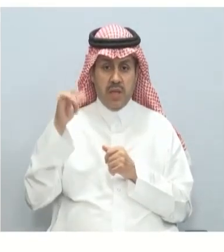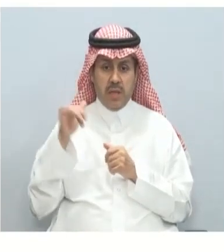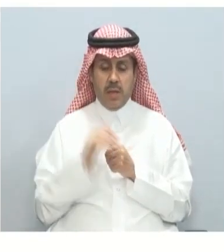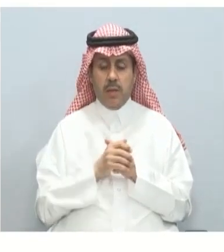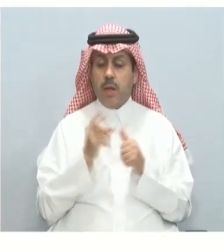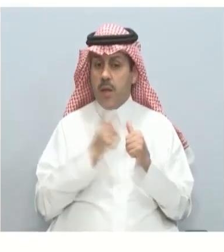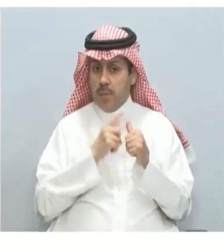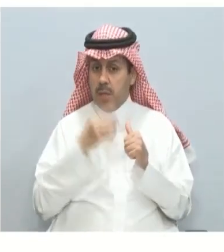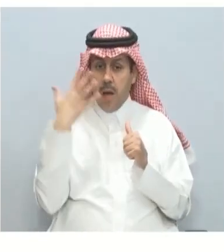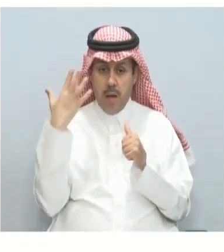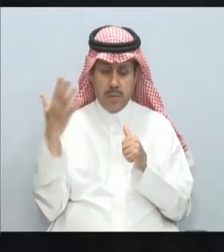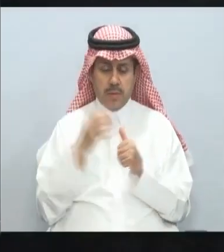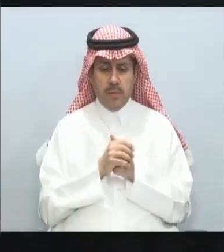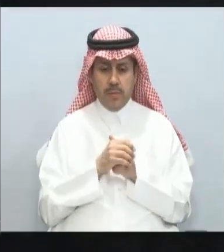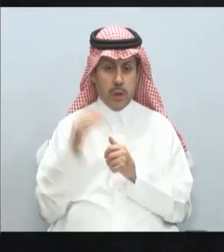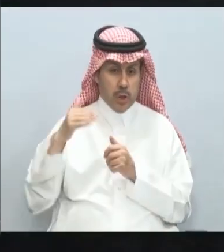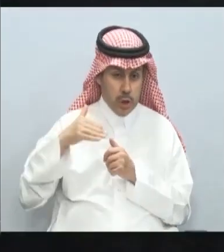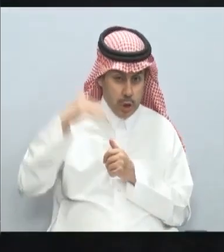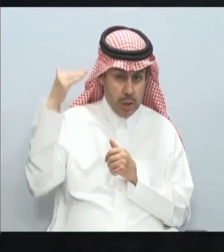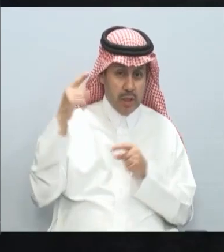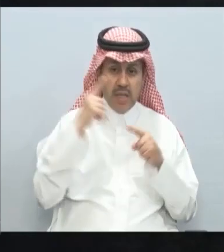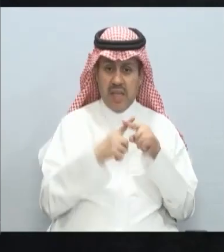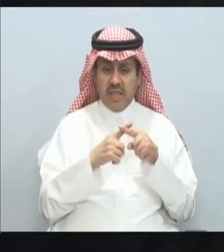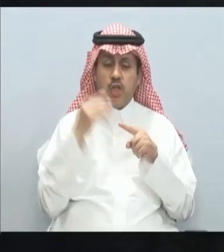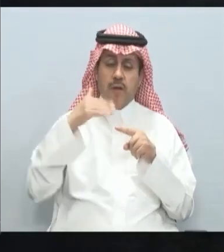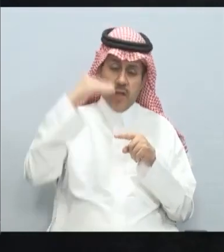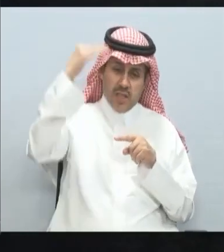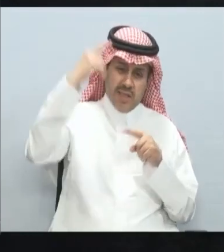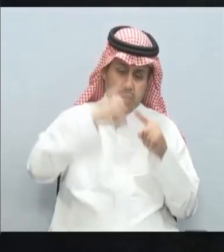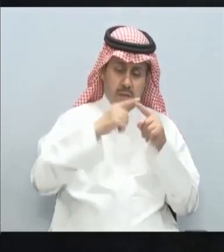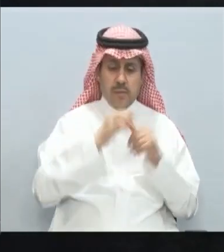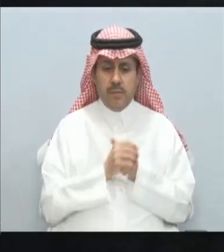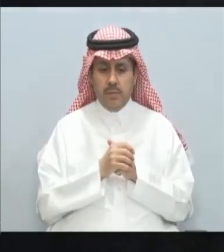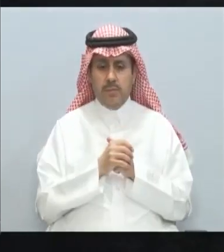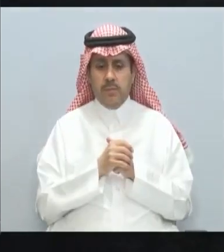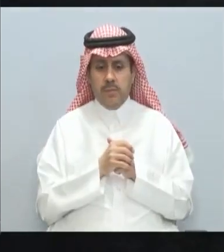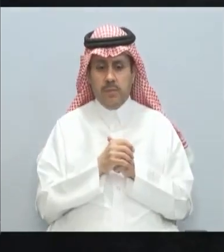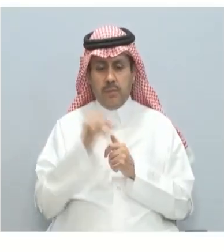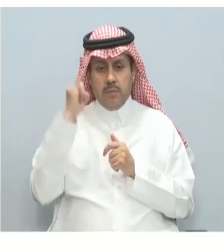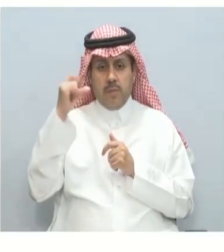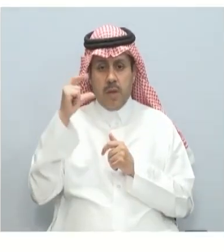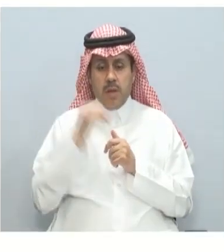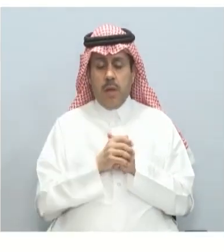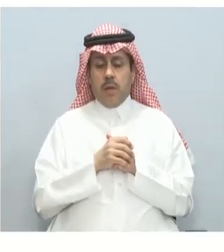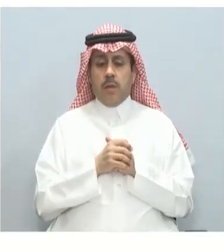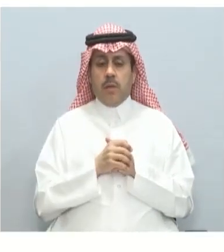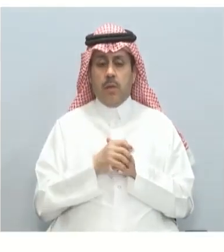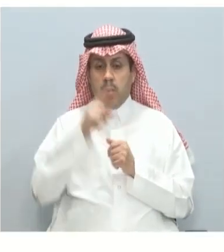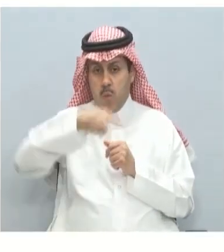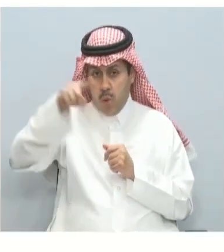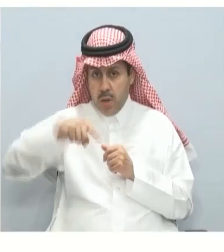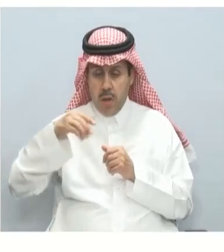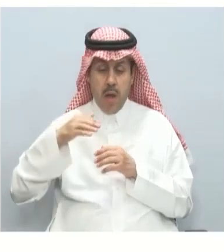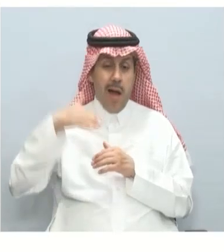يبدا من خمسه طبعا كل ما زادت اكس راح يزيد المدى يعني المدى كل وا بحيث ان واي اكبر او